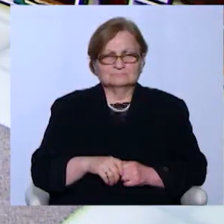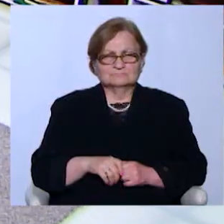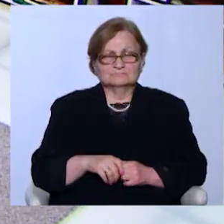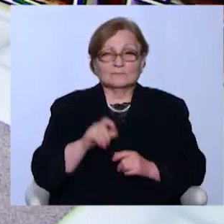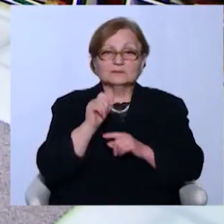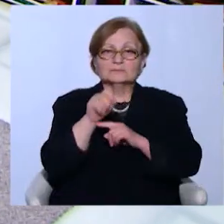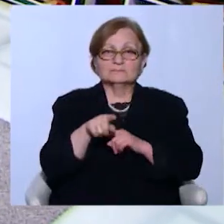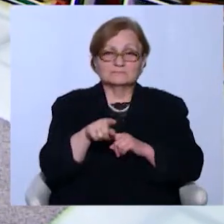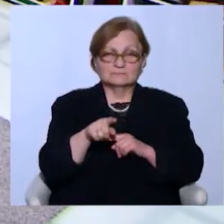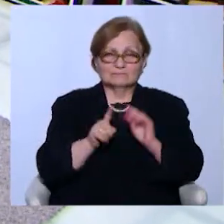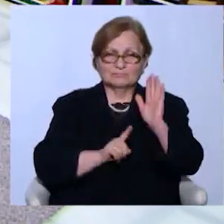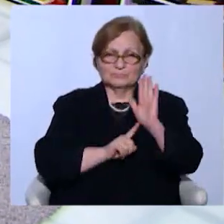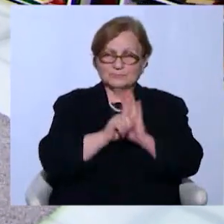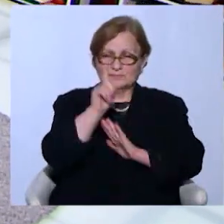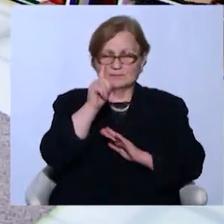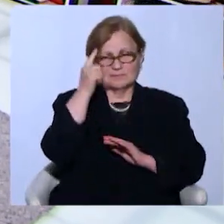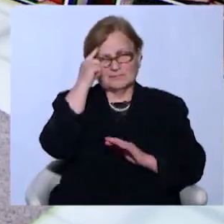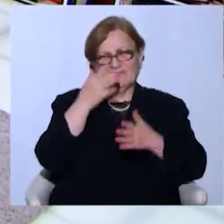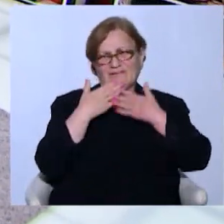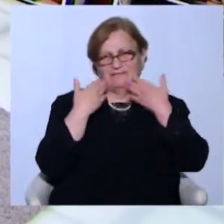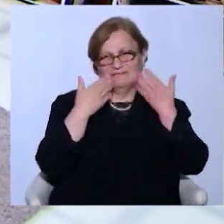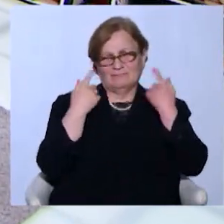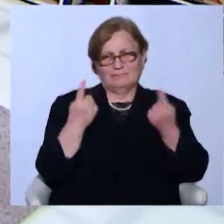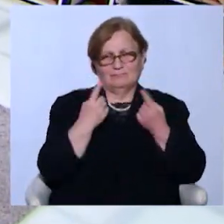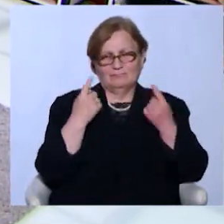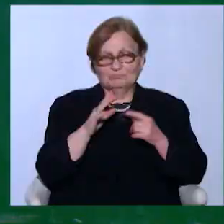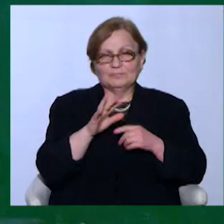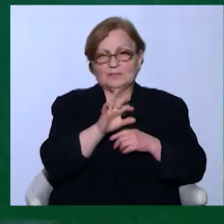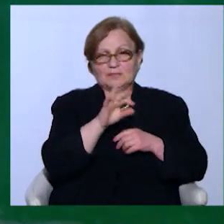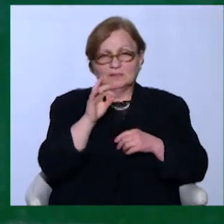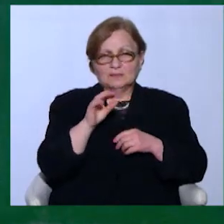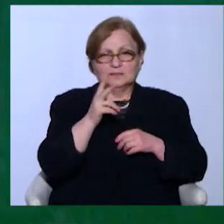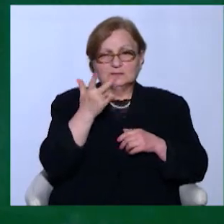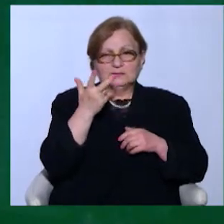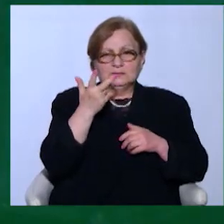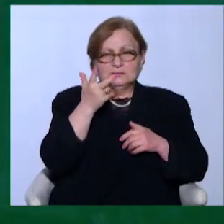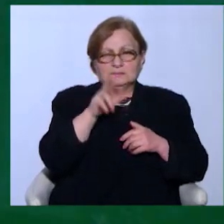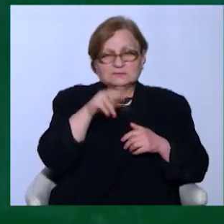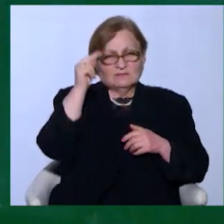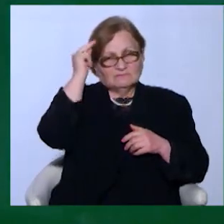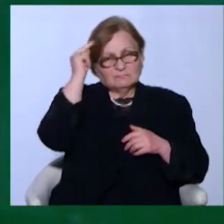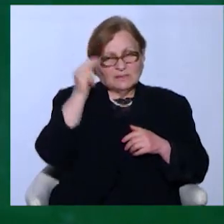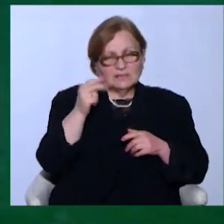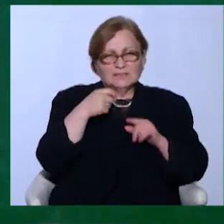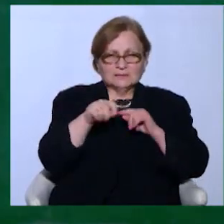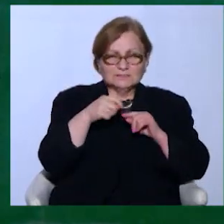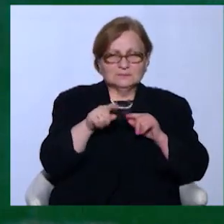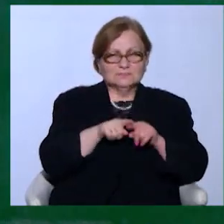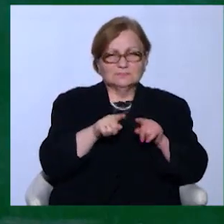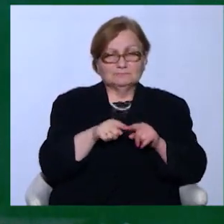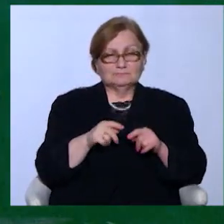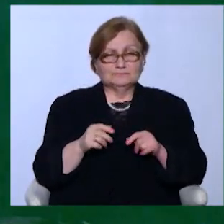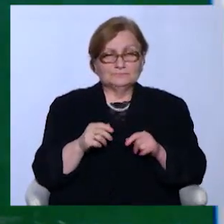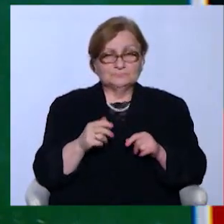დავალება თავიდან შეიძლება ძალიან მარტივი გვეჩვენოს. აიღეთ 3 ფანქარი, ფლომასტერი, ასანთის ღერი